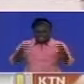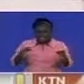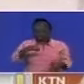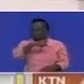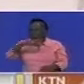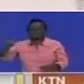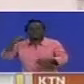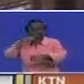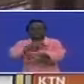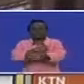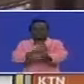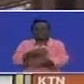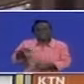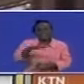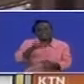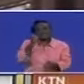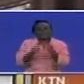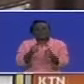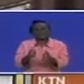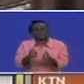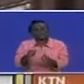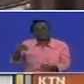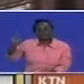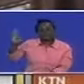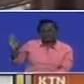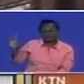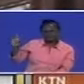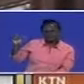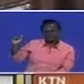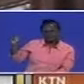wao katika mazingira fulani ya masomo. Franco Tieno, KTN Leo, Nairobi.